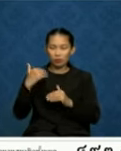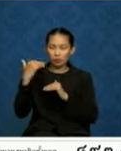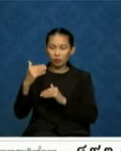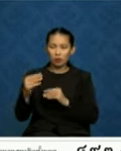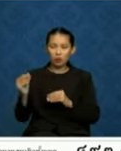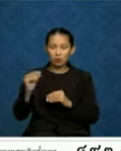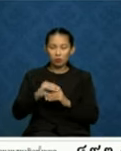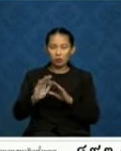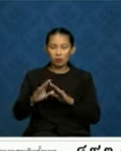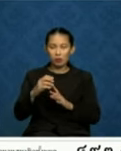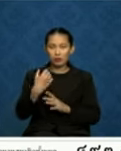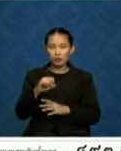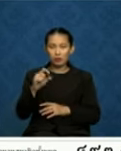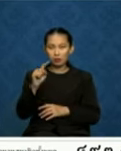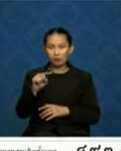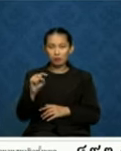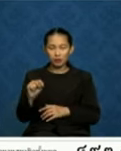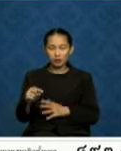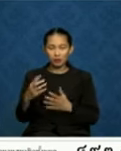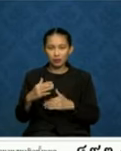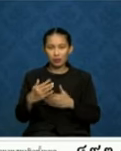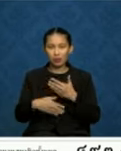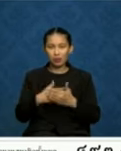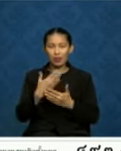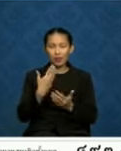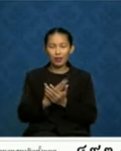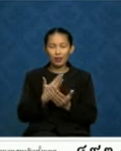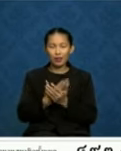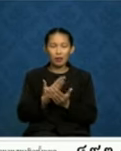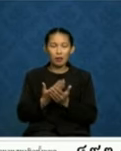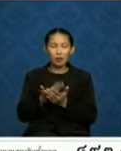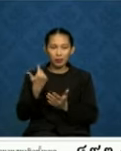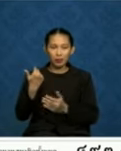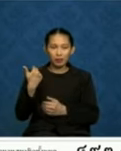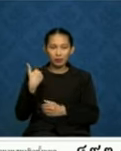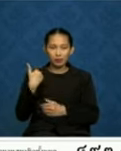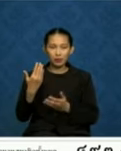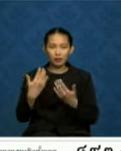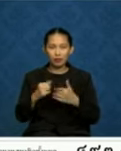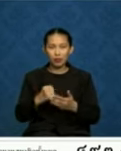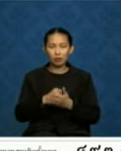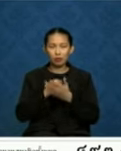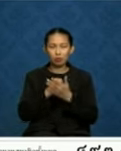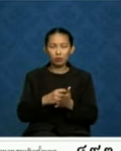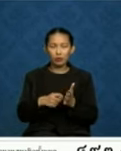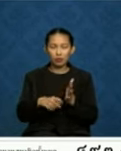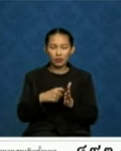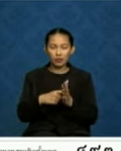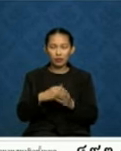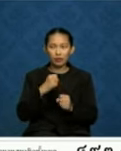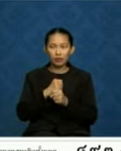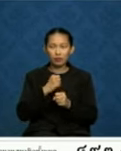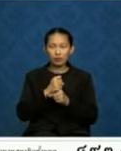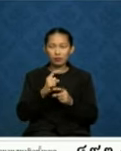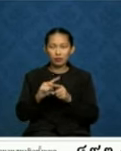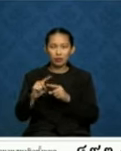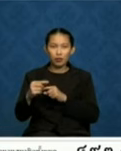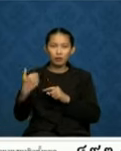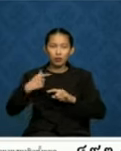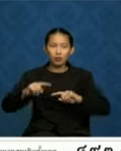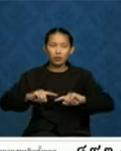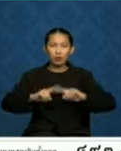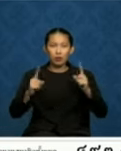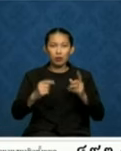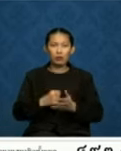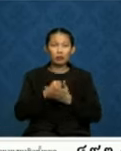น 10% นะครับแล้วก็ขายได้ราคาดีขึ้น 10% แล้วก็ได้ช่วยเรื่องปัจจัยการผลิตด้วยแต่การช่วย